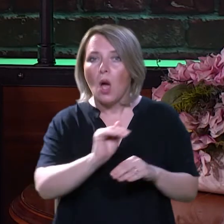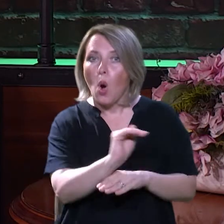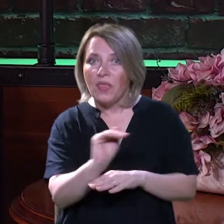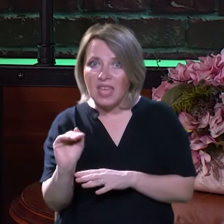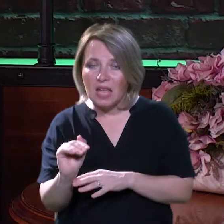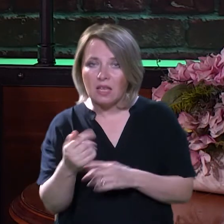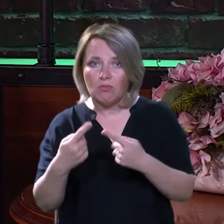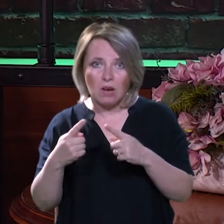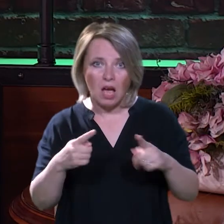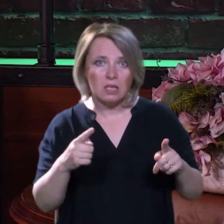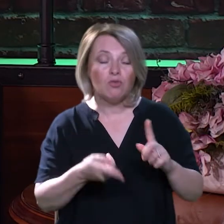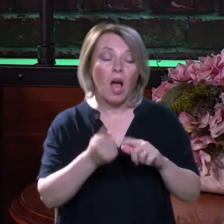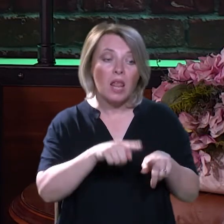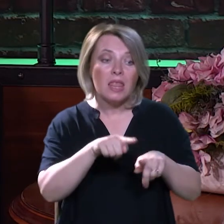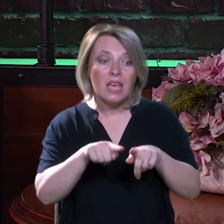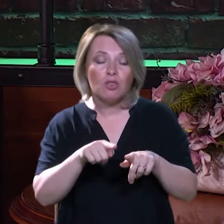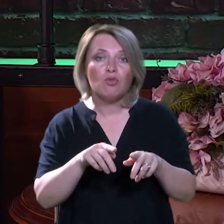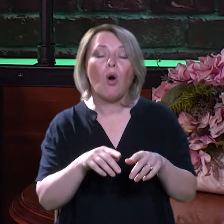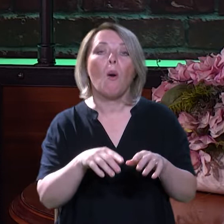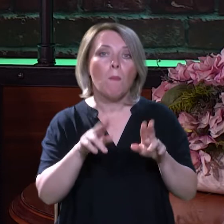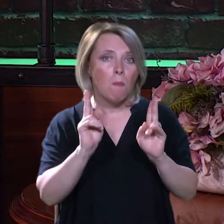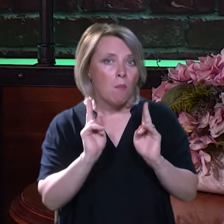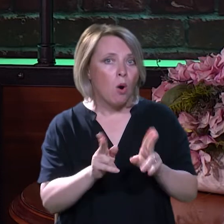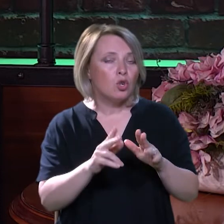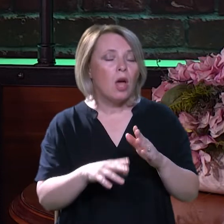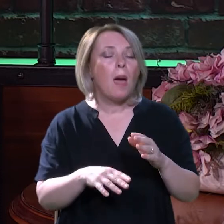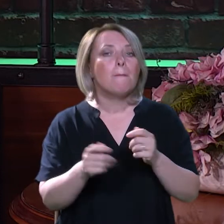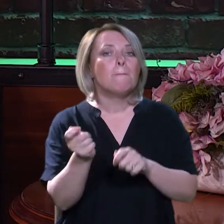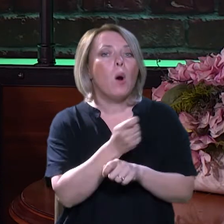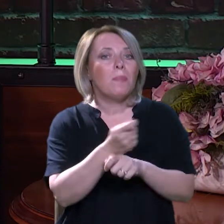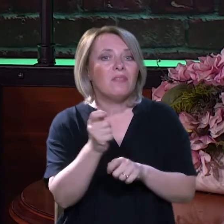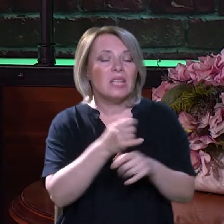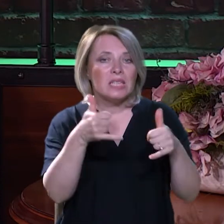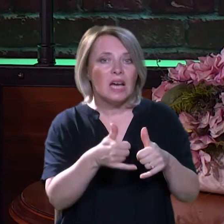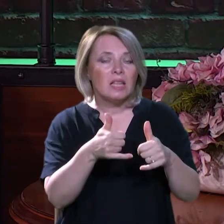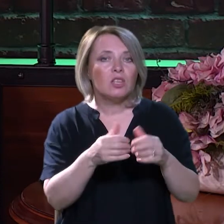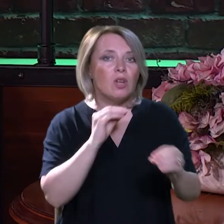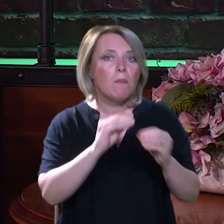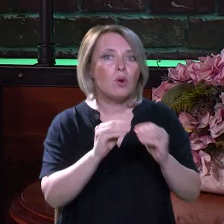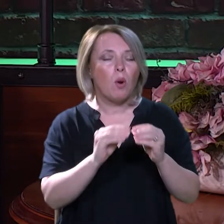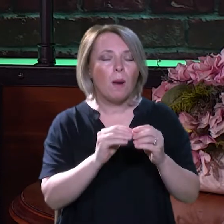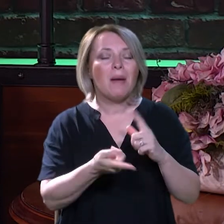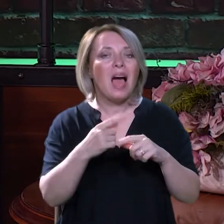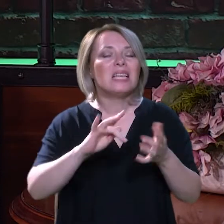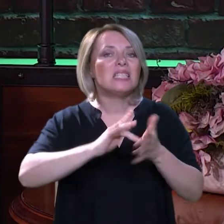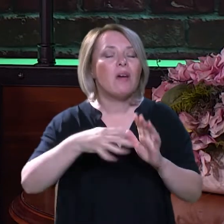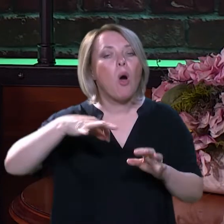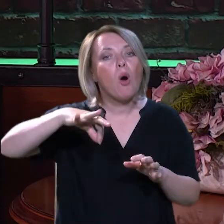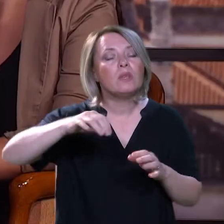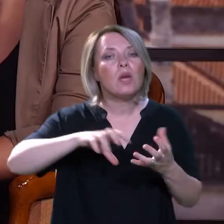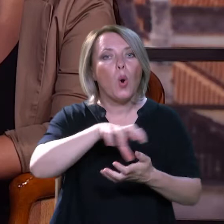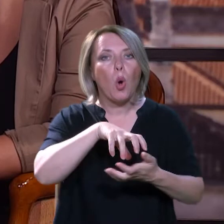ali sigurno nešto može popraviti sadašnje stanje, ali roditelj treba biti uporan i dosljedan kako bi do promjene evo